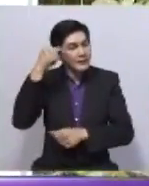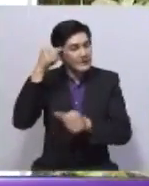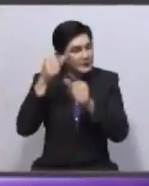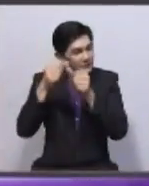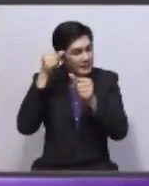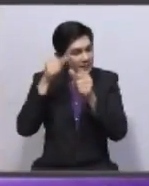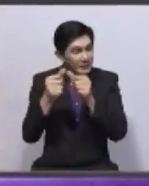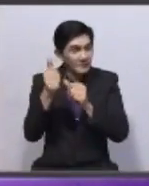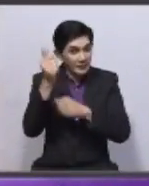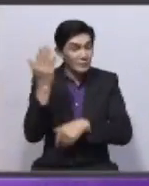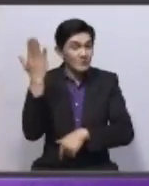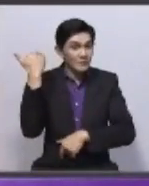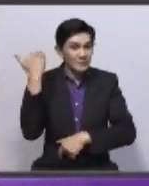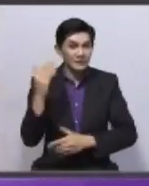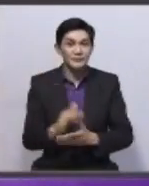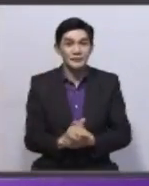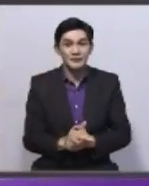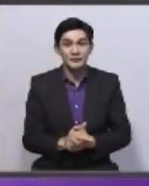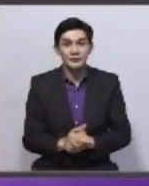ดีๆที่ผ่านมาครับ